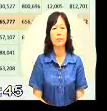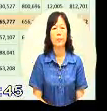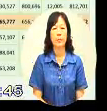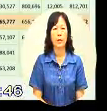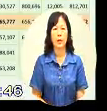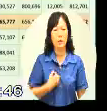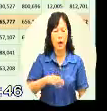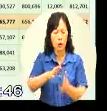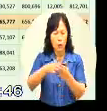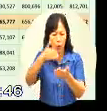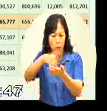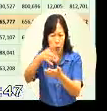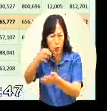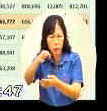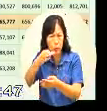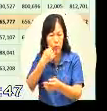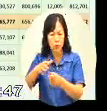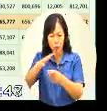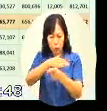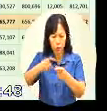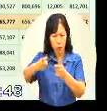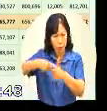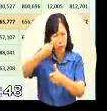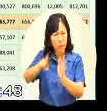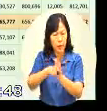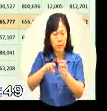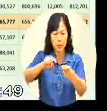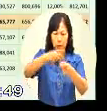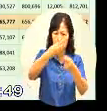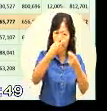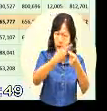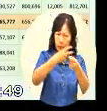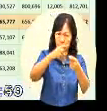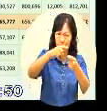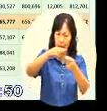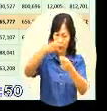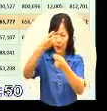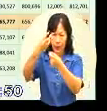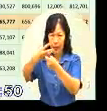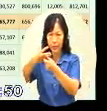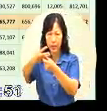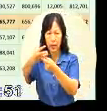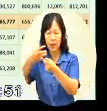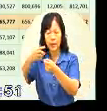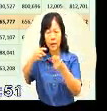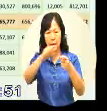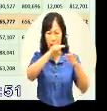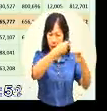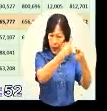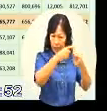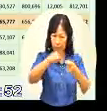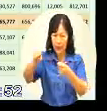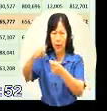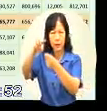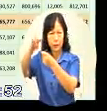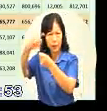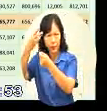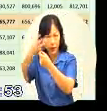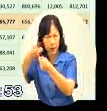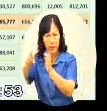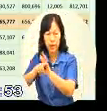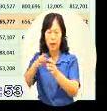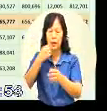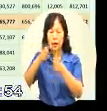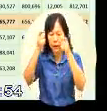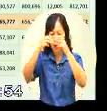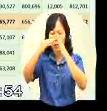那预决算全国第一名，我们来看，这是101年、102年、103年。103年这一年的高雄市不是被删了